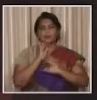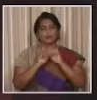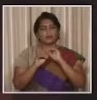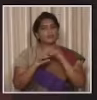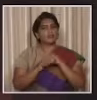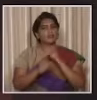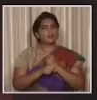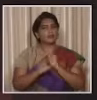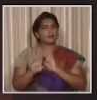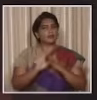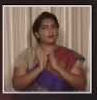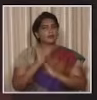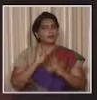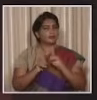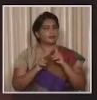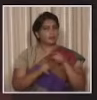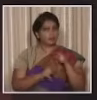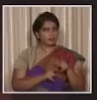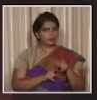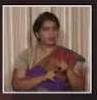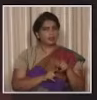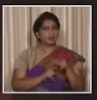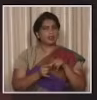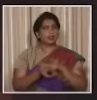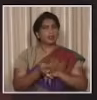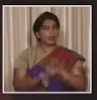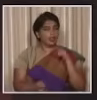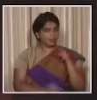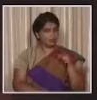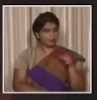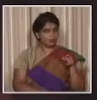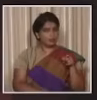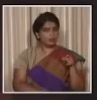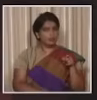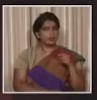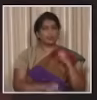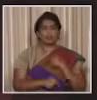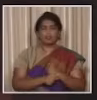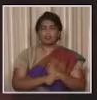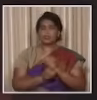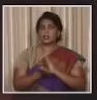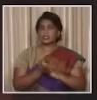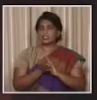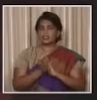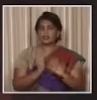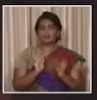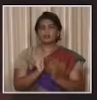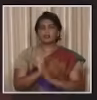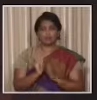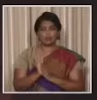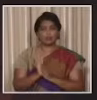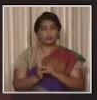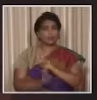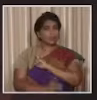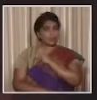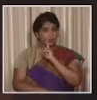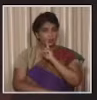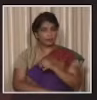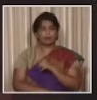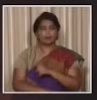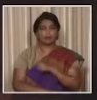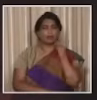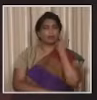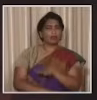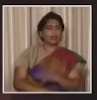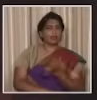රාජ්‍ය පරිපාලන අමාත්‍යංශයේ ලේකම්තුමා රාජ්‍ය සේවා කොමිෂන් සභාවේ තීන්දුව